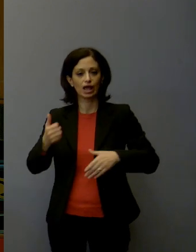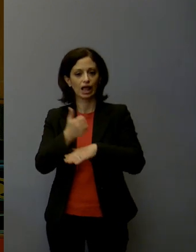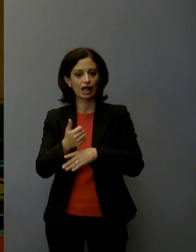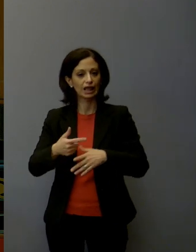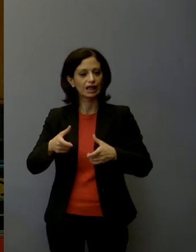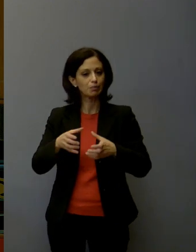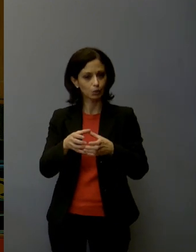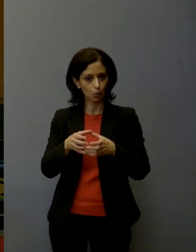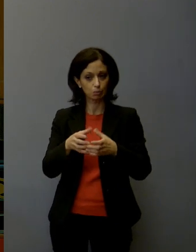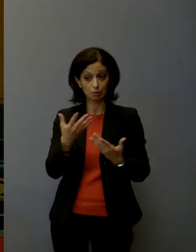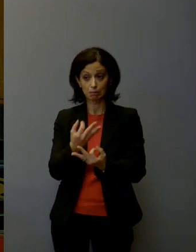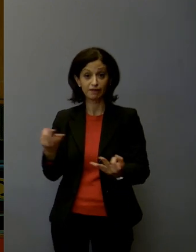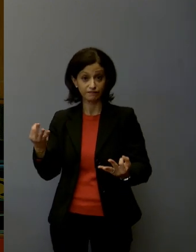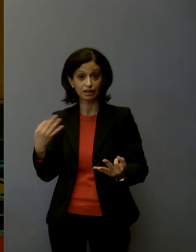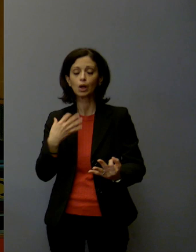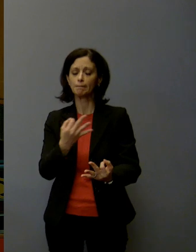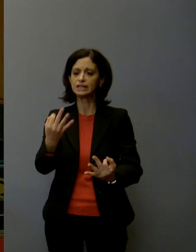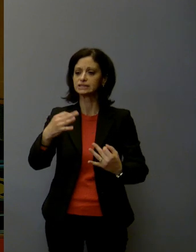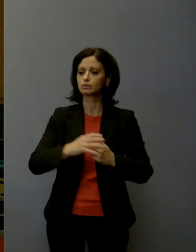benissimo benissimo